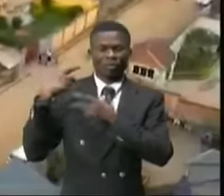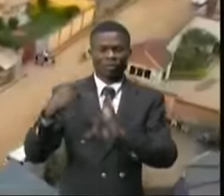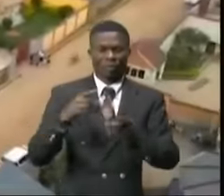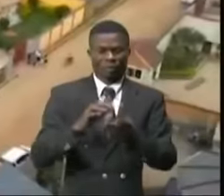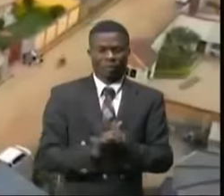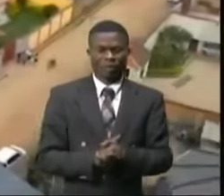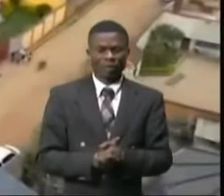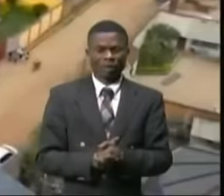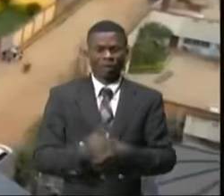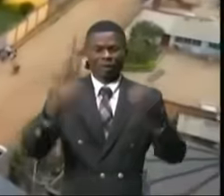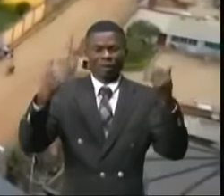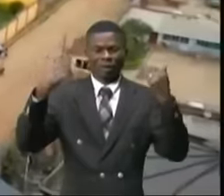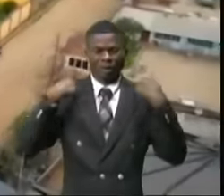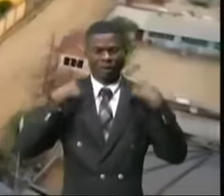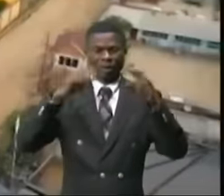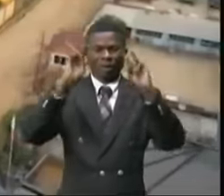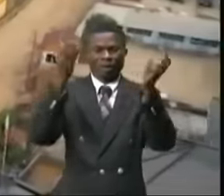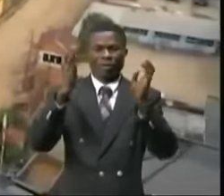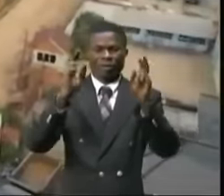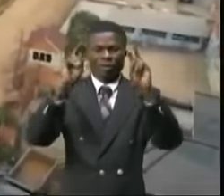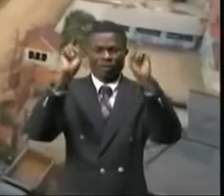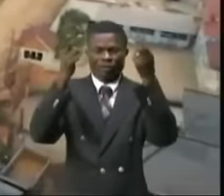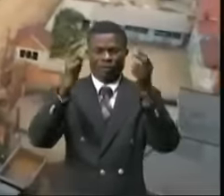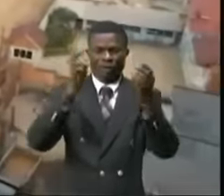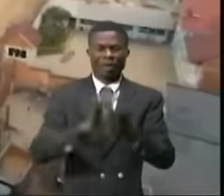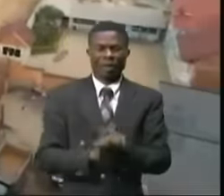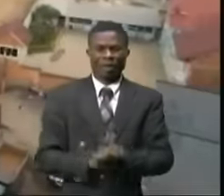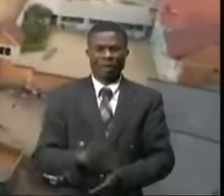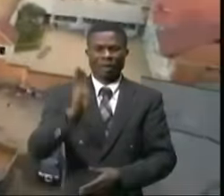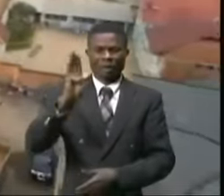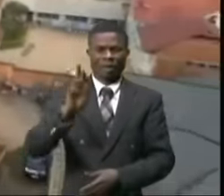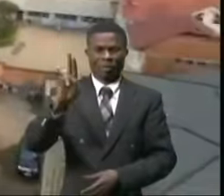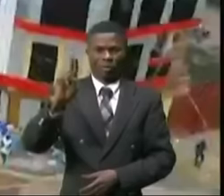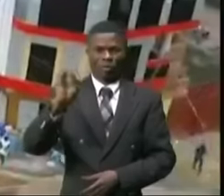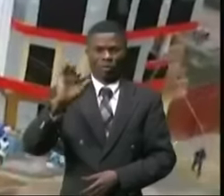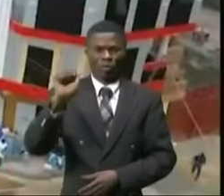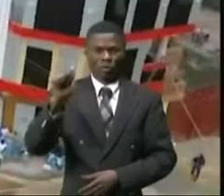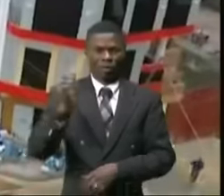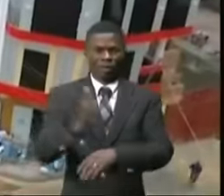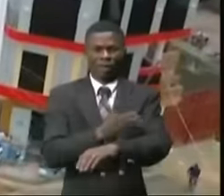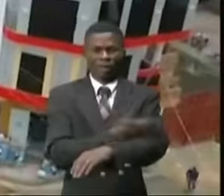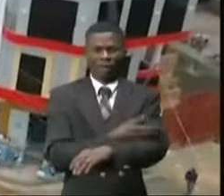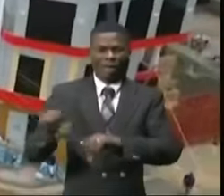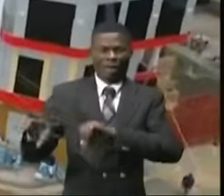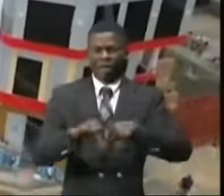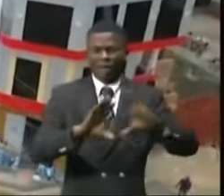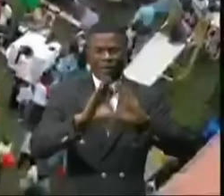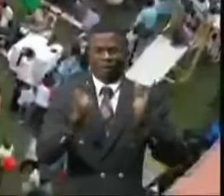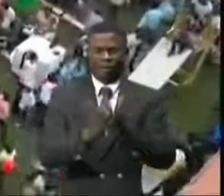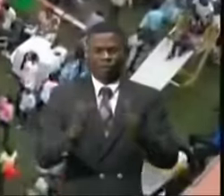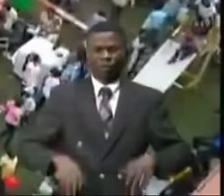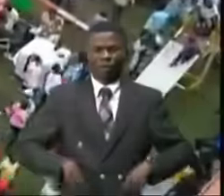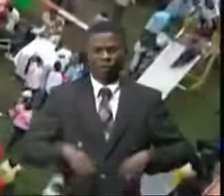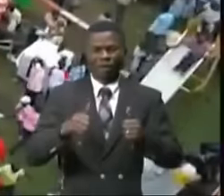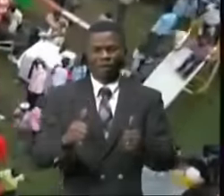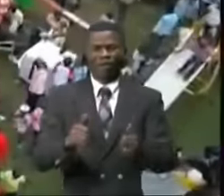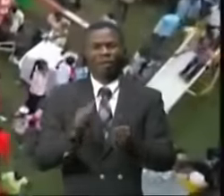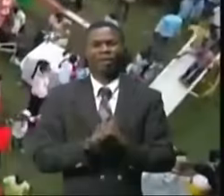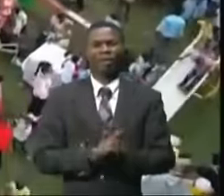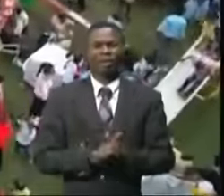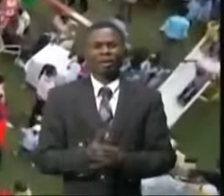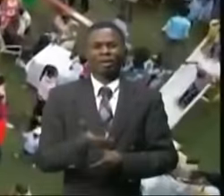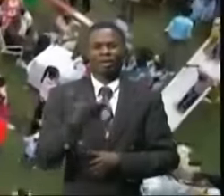de siège, la ville de Bougna prend un élan avec une vitesse de croisière dans tous les secteurs vitaux.